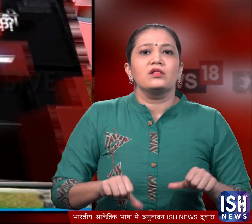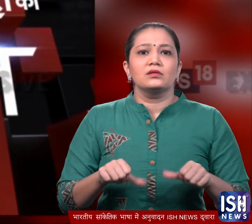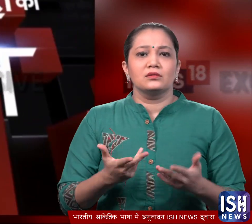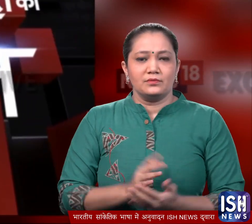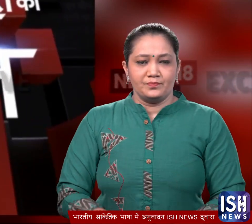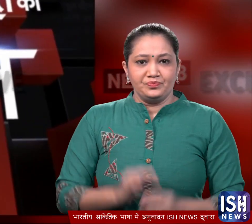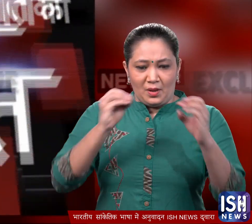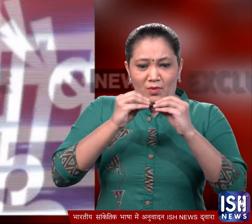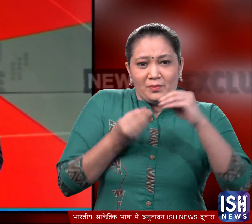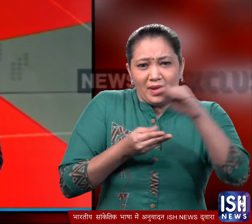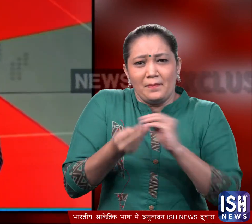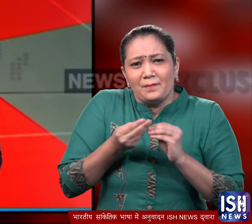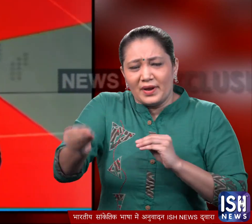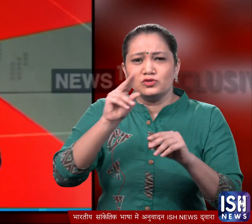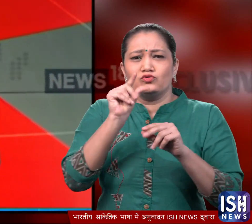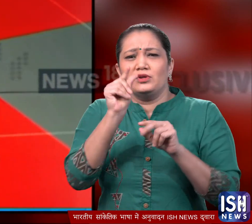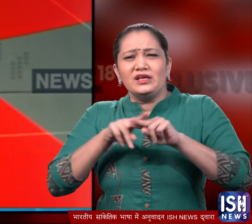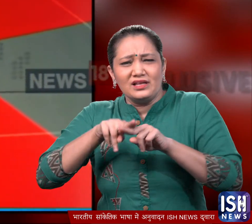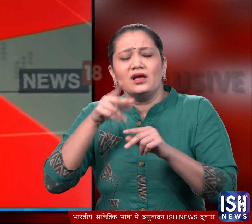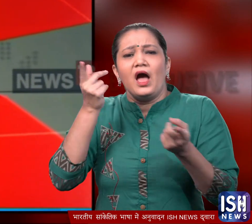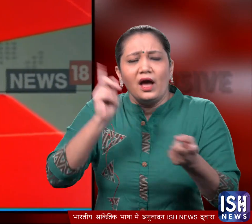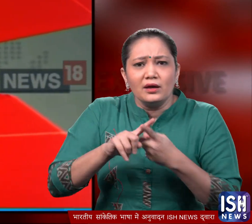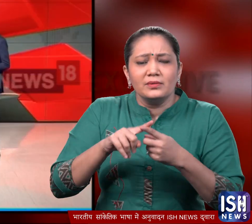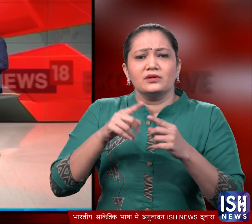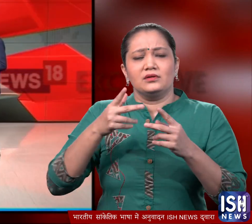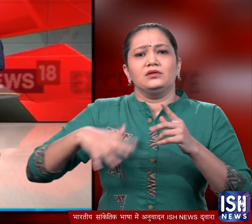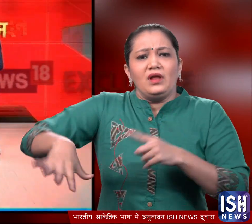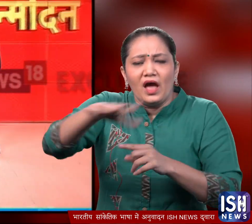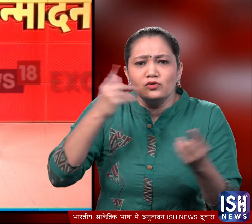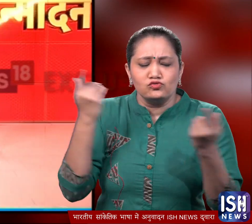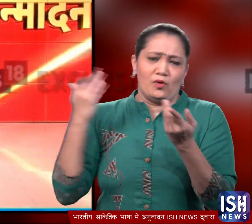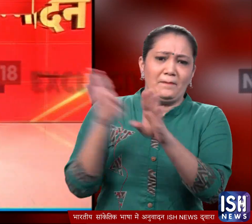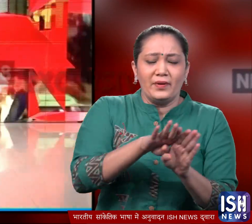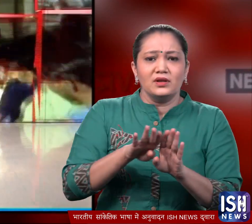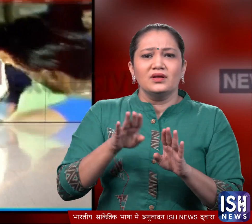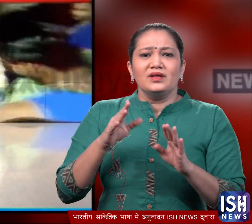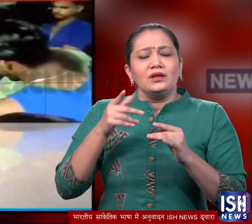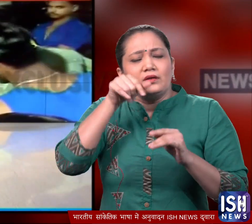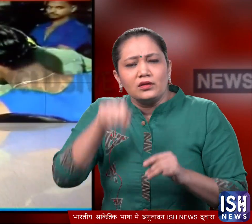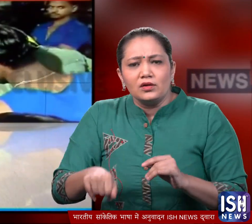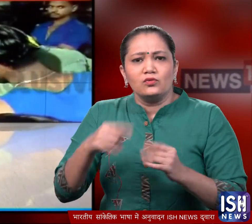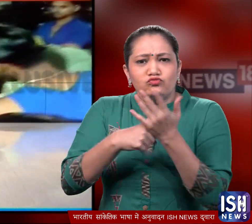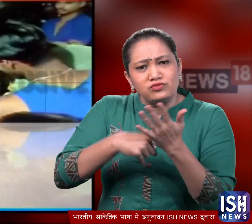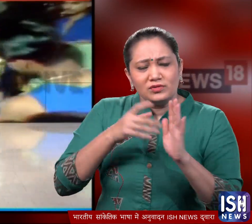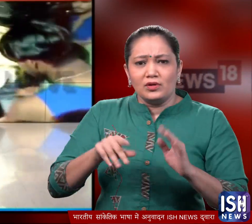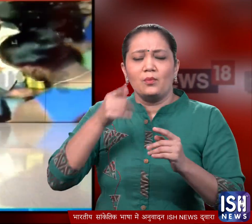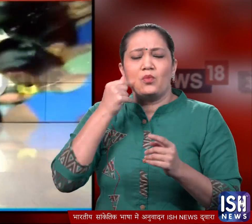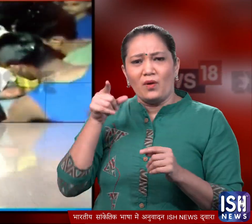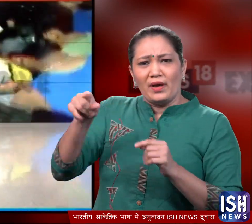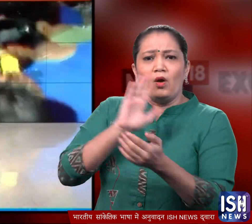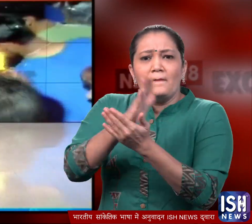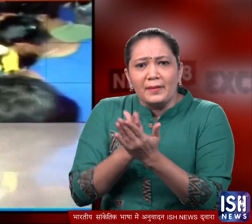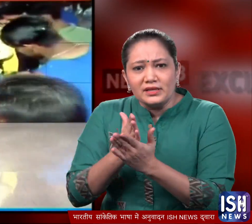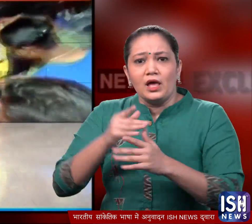पा रहे। मुंबई के पास उल्लासनगर से चौंकाने वाला एक वीडियो सामने आया। वहां पाबंदियों के बावजूद एक लड़के ने बीच सड़क पर तलवार से